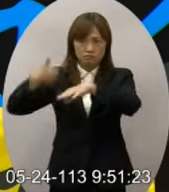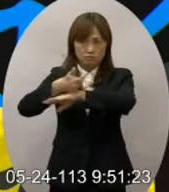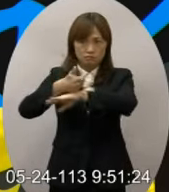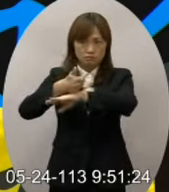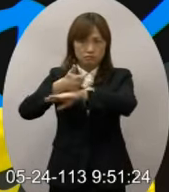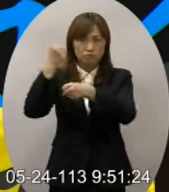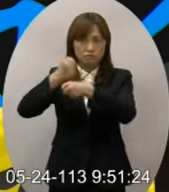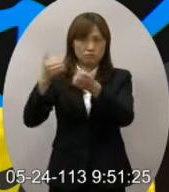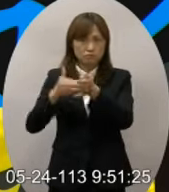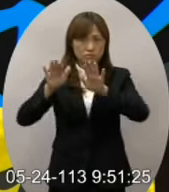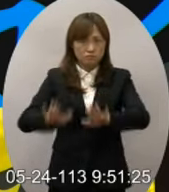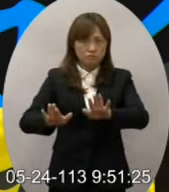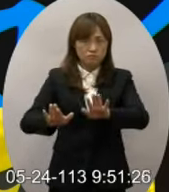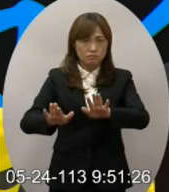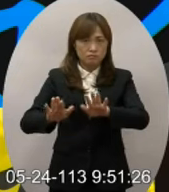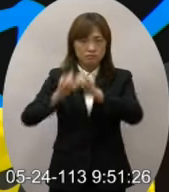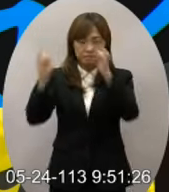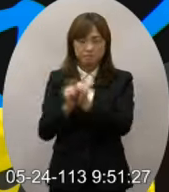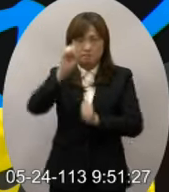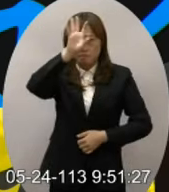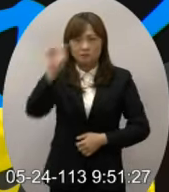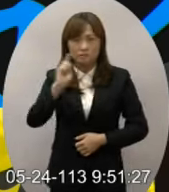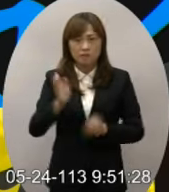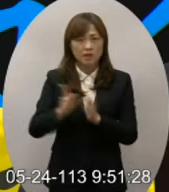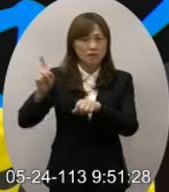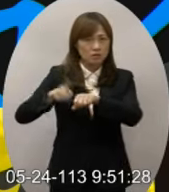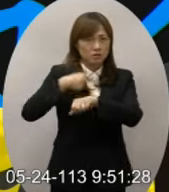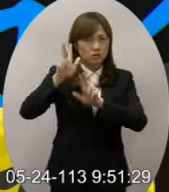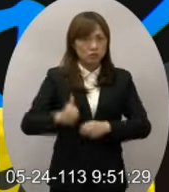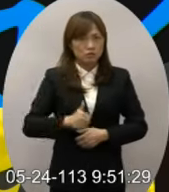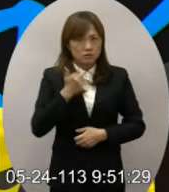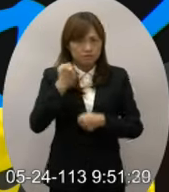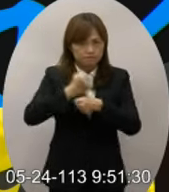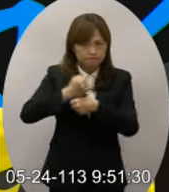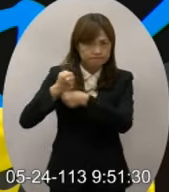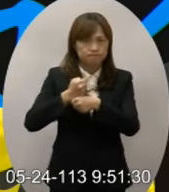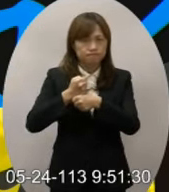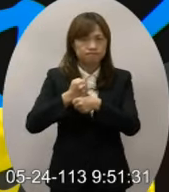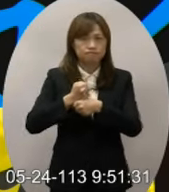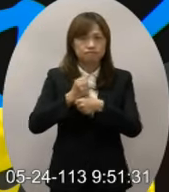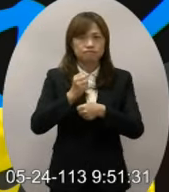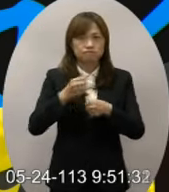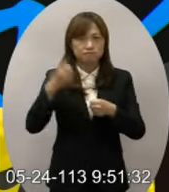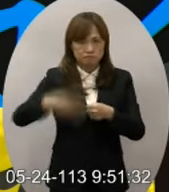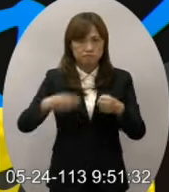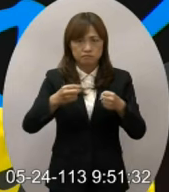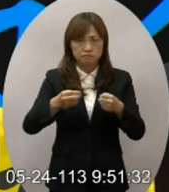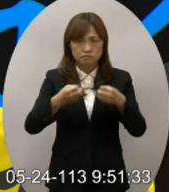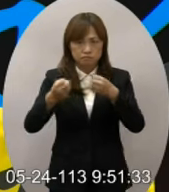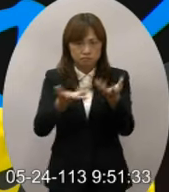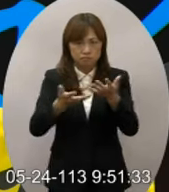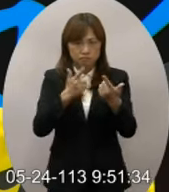湾民众党是秉持理性务实的态度在做任何一个议案的配合。但